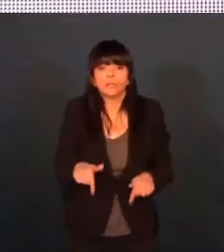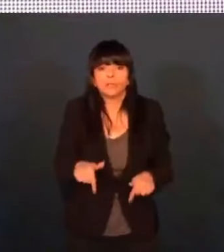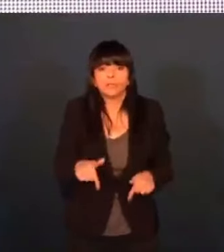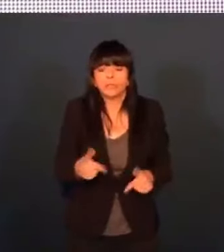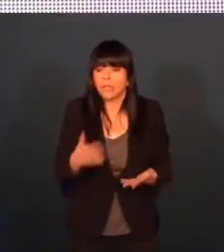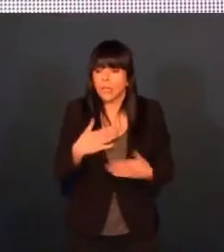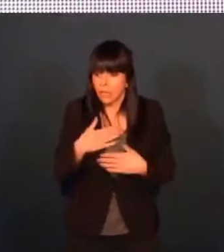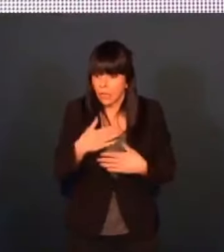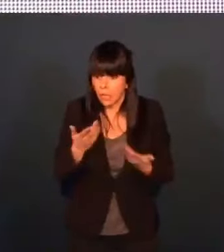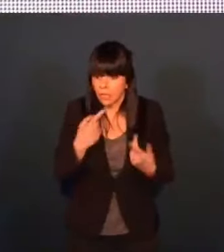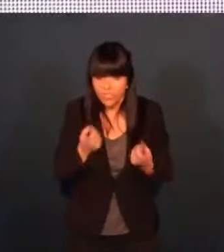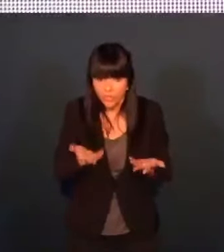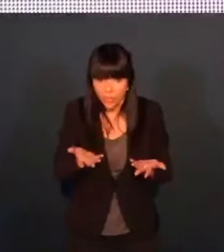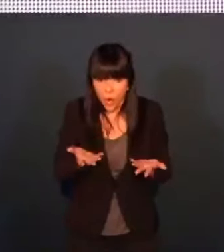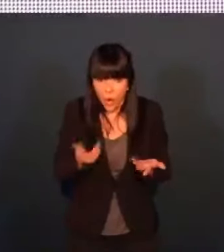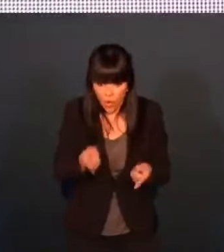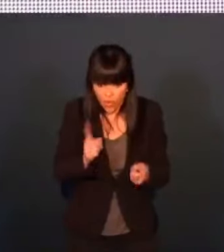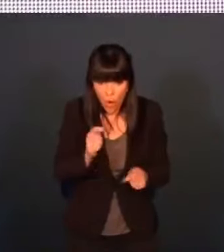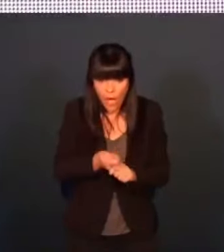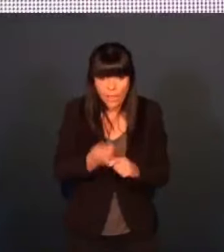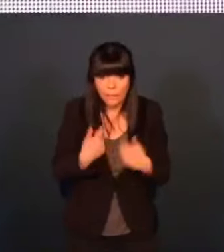си това, което направих?